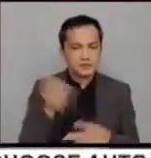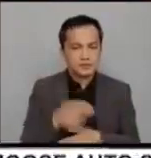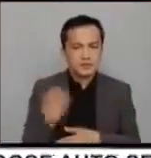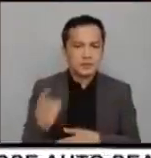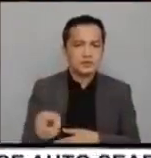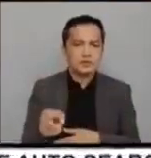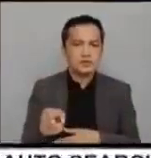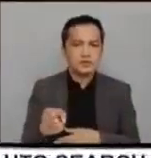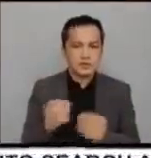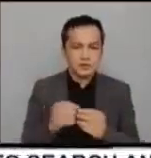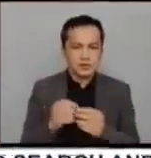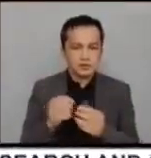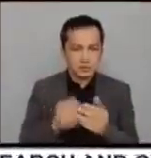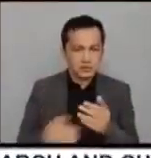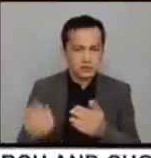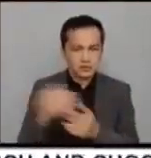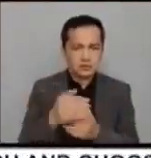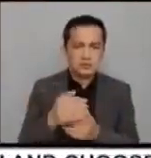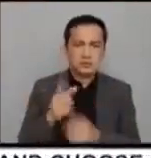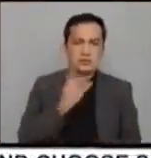unahin nilang Panginoon